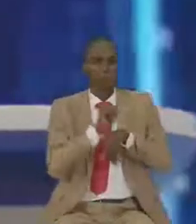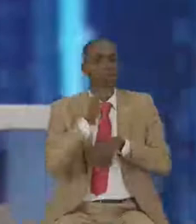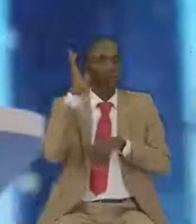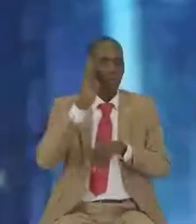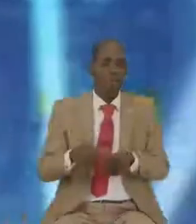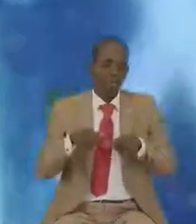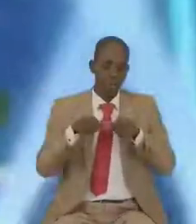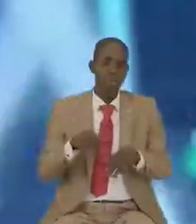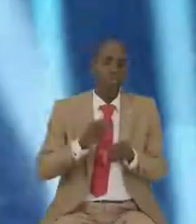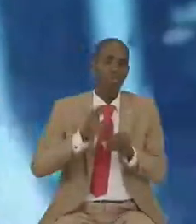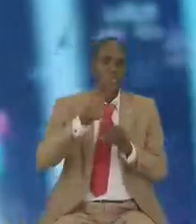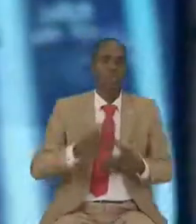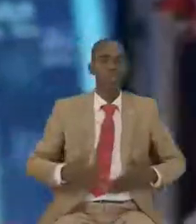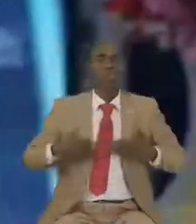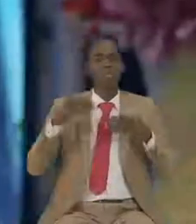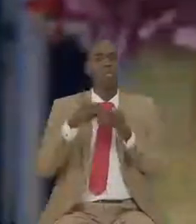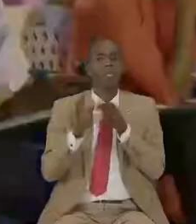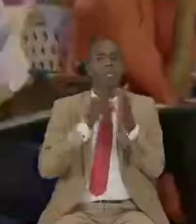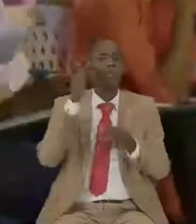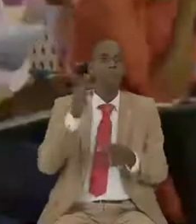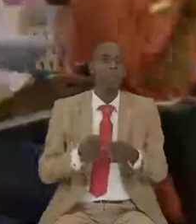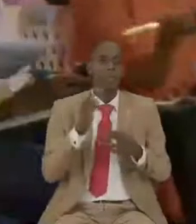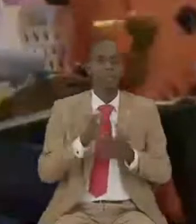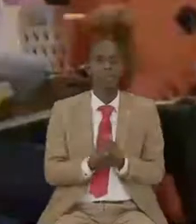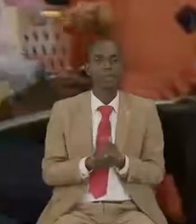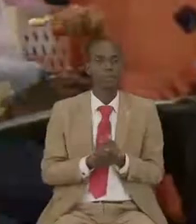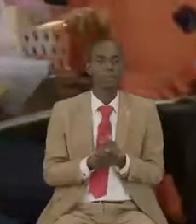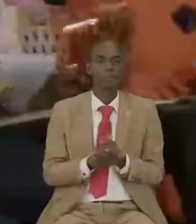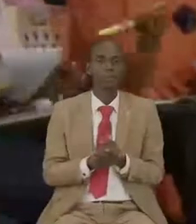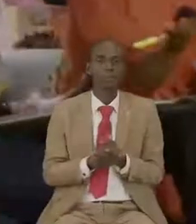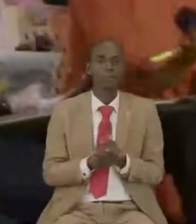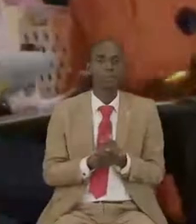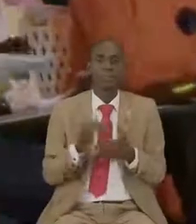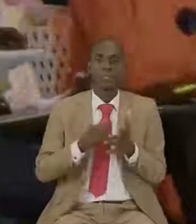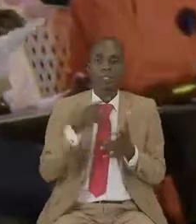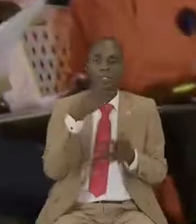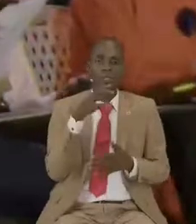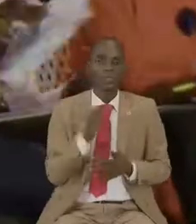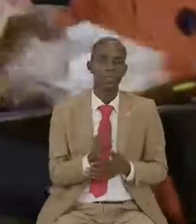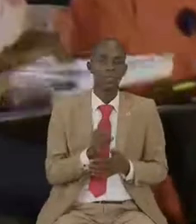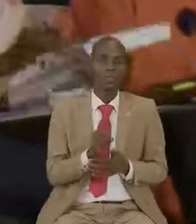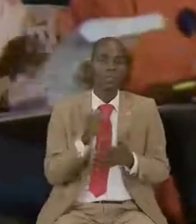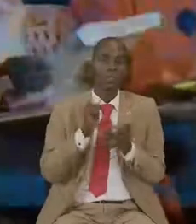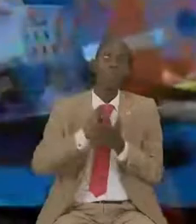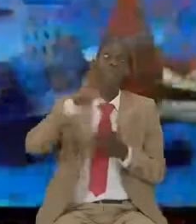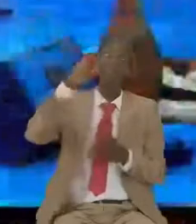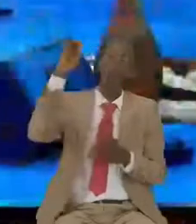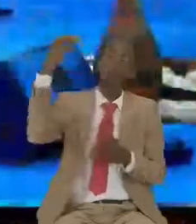Et aucune impiété, aucune convoitise, aucune mauvaise habitude ne demeurera dans votre vie au nom de Jésus-Christ.